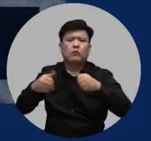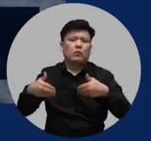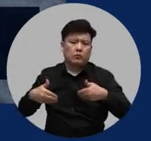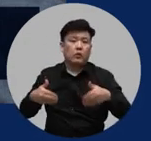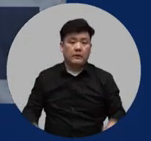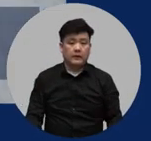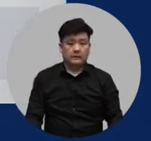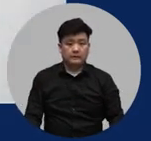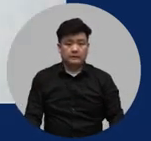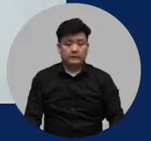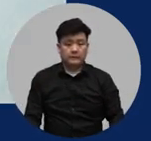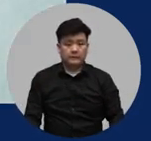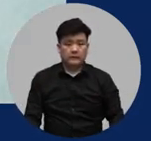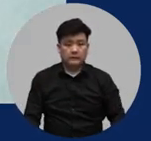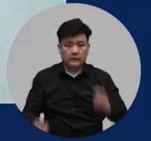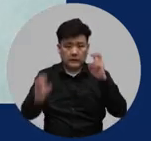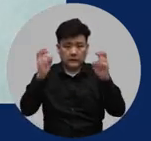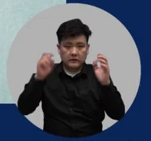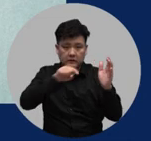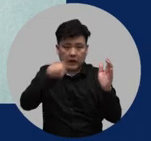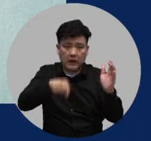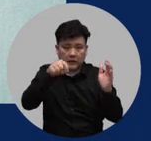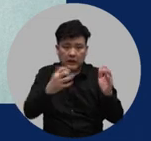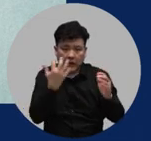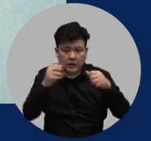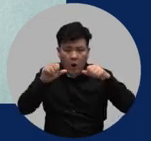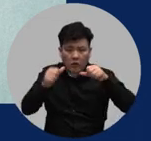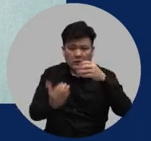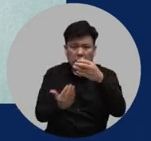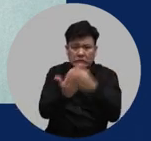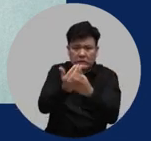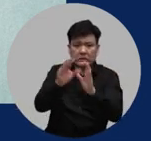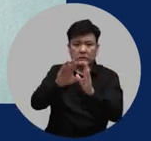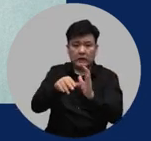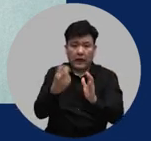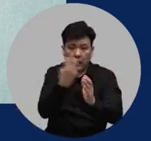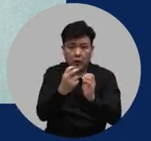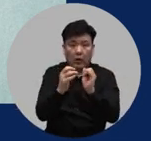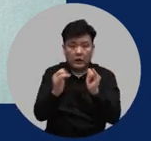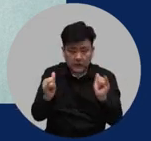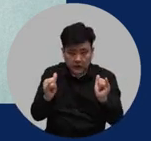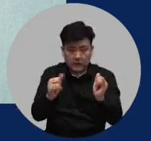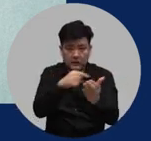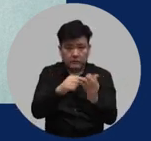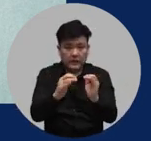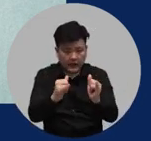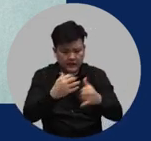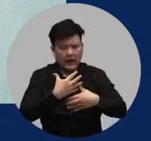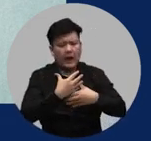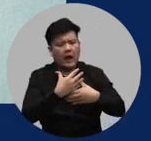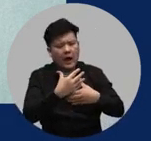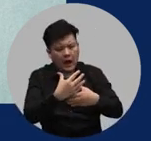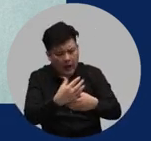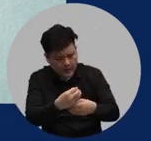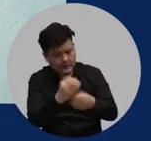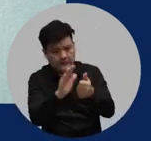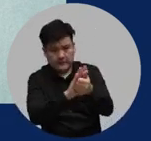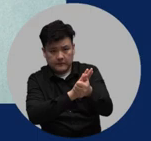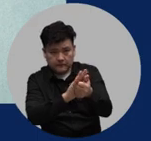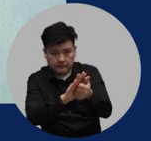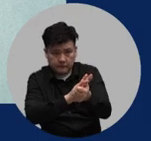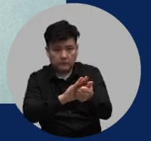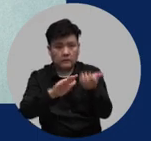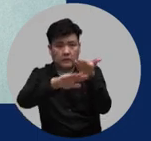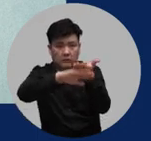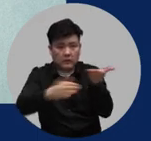합니다. 직장 내 성희롱이 발생했을 시 관리자는 먼저 피해자를 안심시켜야 합니다.